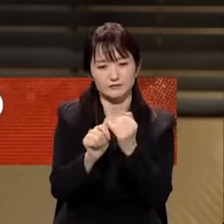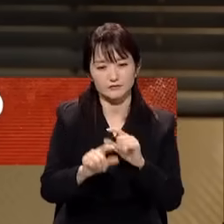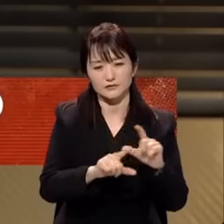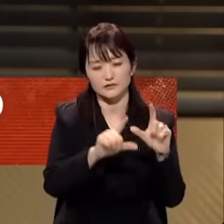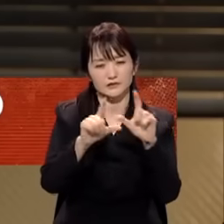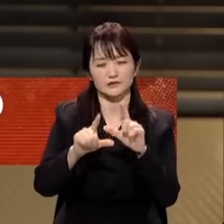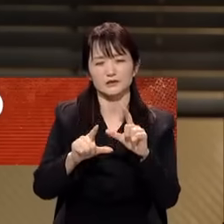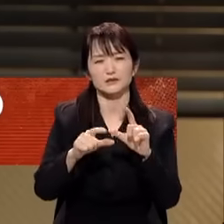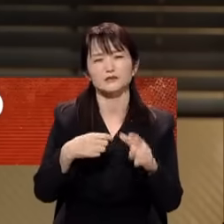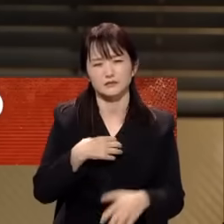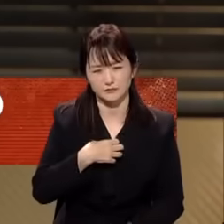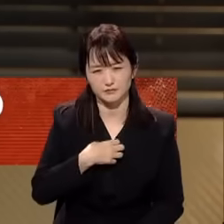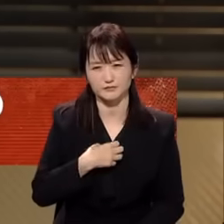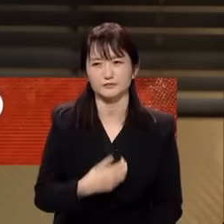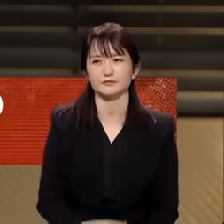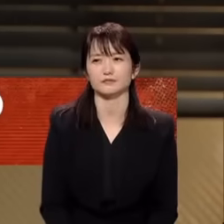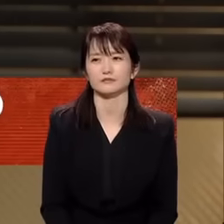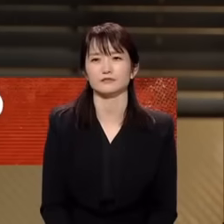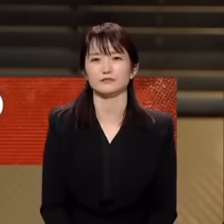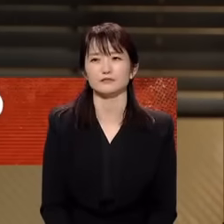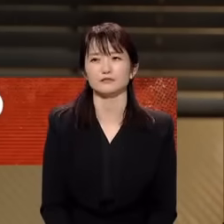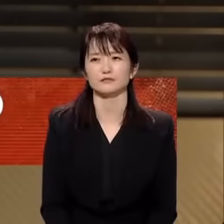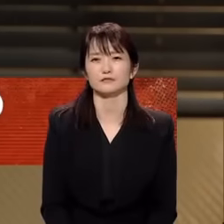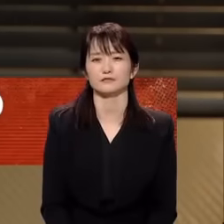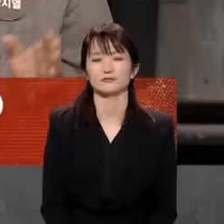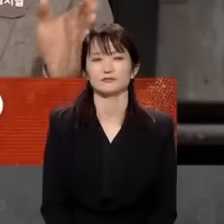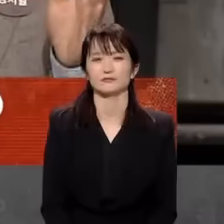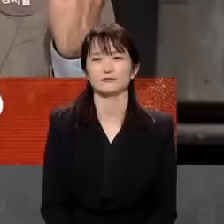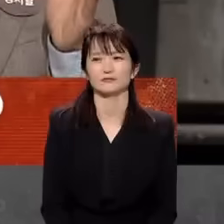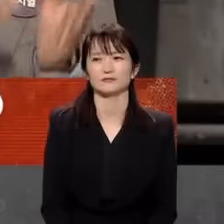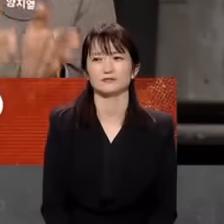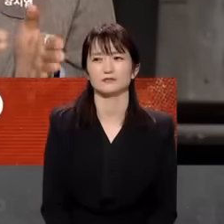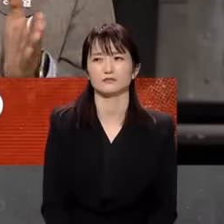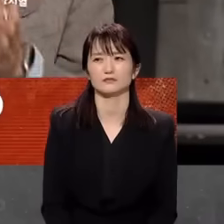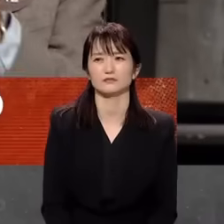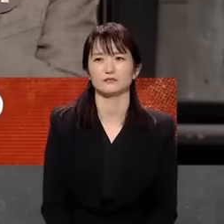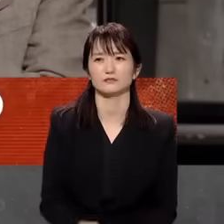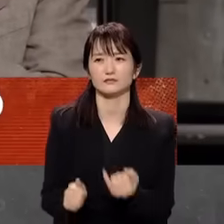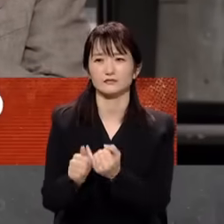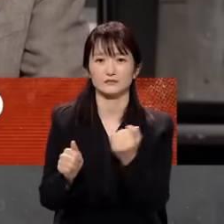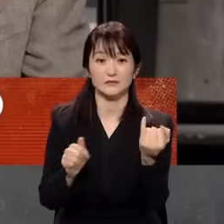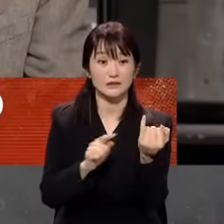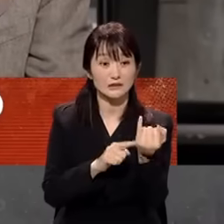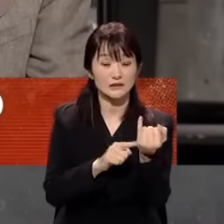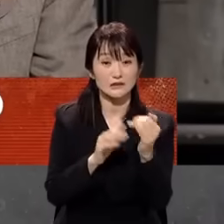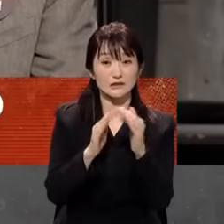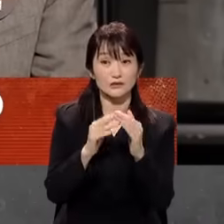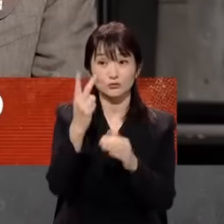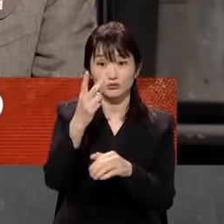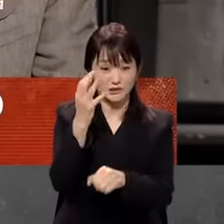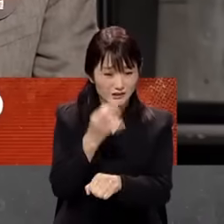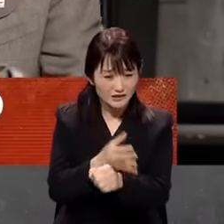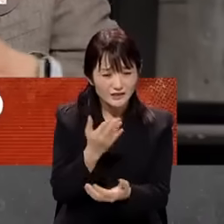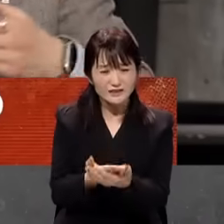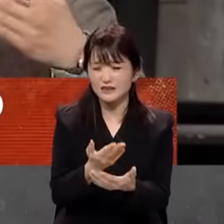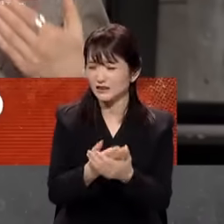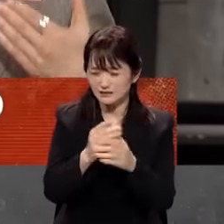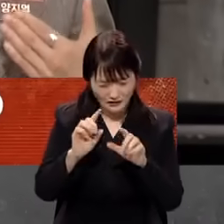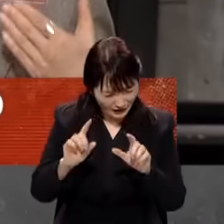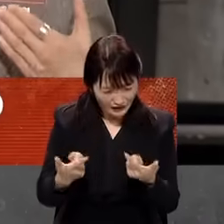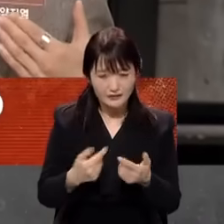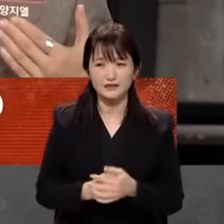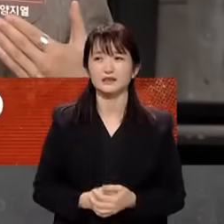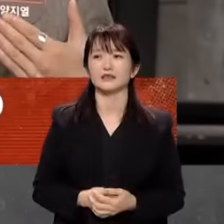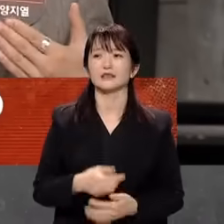겁니다. 제가 한계가 있어요. 한계가. 똑같은 한계가. 얘기를 하는 거예요. 한계를 넘어선 것이기 때문에. 아내는 지금 집을 두 채 사달라는 게 아니에요. 두 채 사달라는 거예요. 나